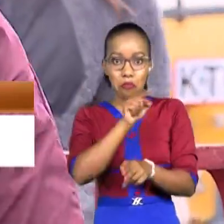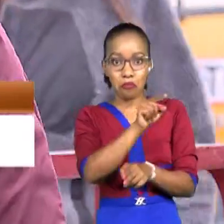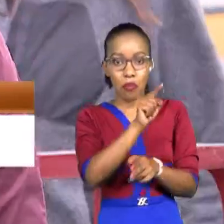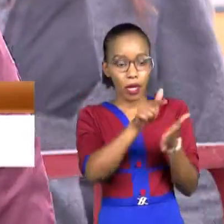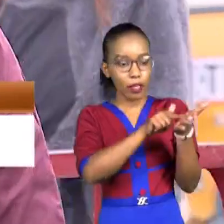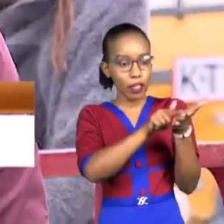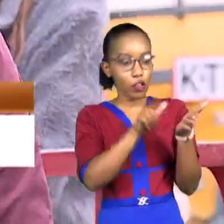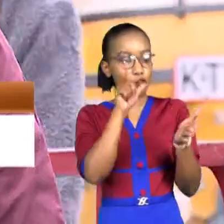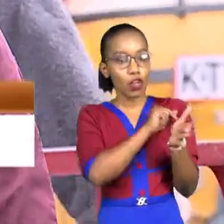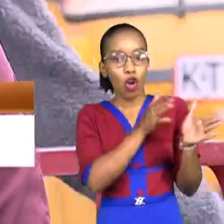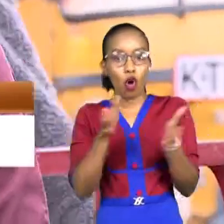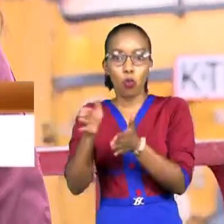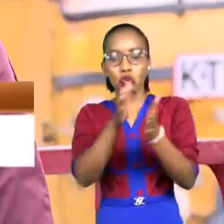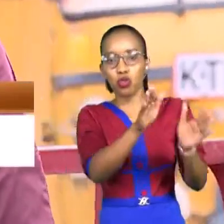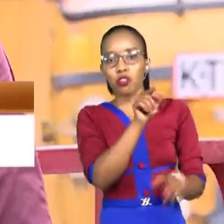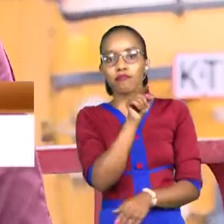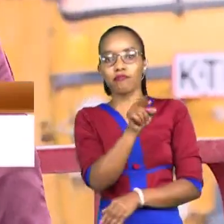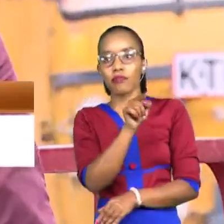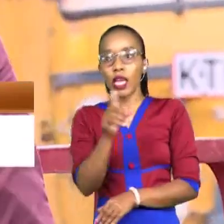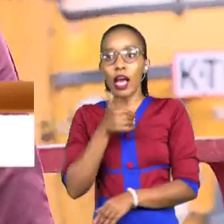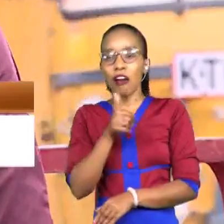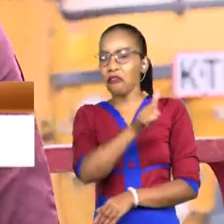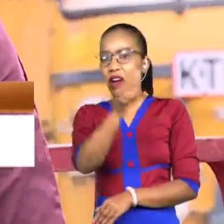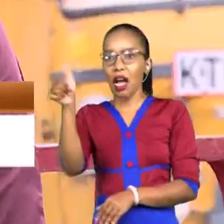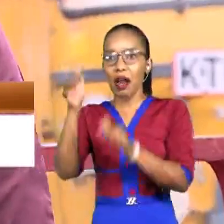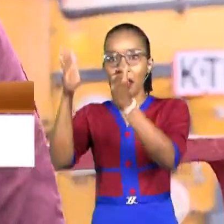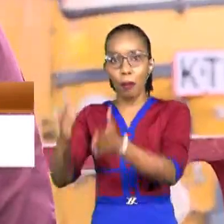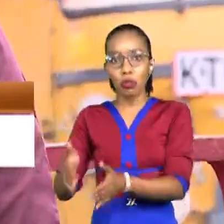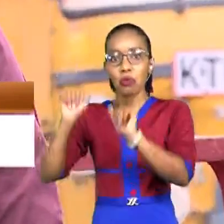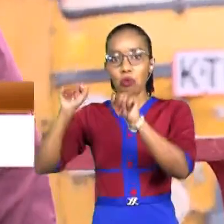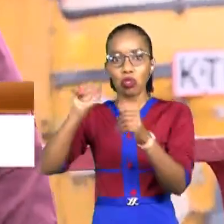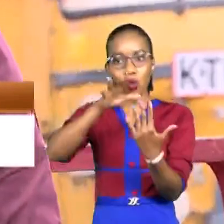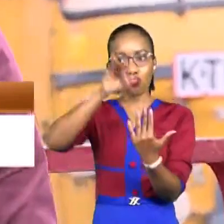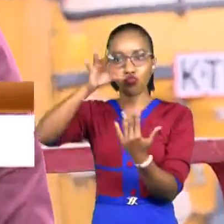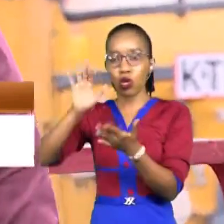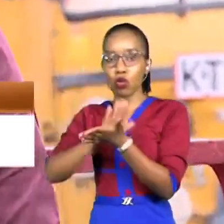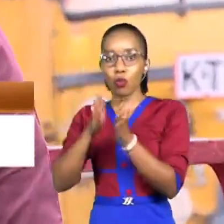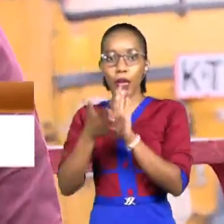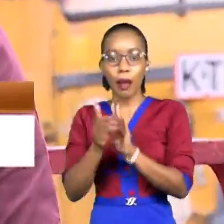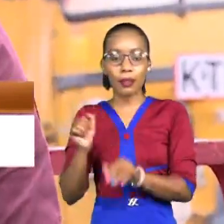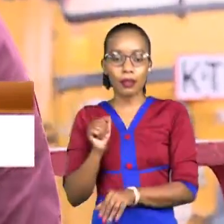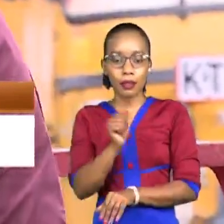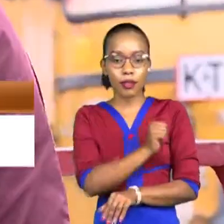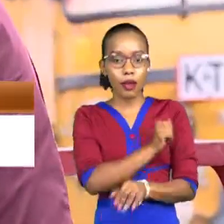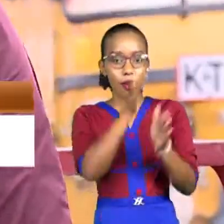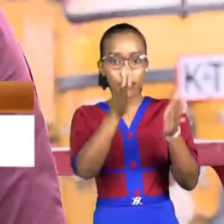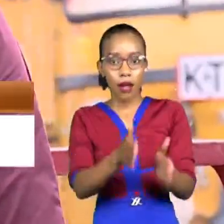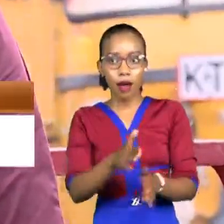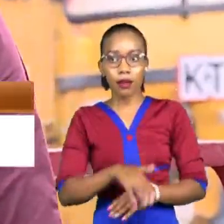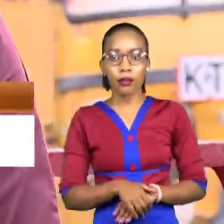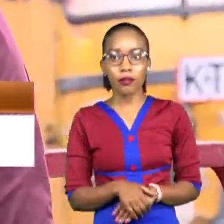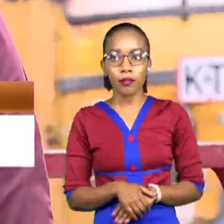limeondolewa na nafasi hiyo imetangazwa kuwa wazi ili mtu mwingine yeyote aweze kuchaguliwa kuwa seneta ama aweze kuteuliwa kuwa seneta.